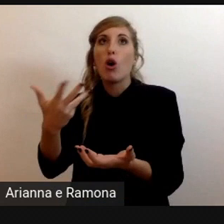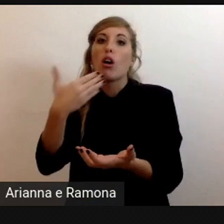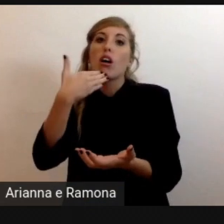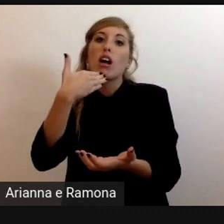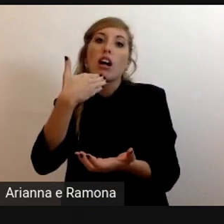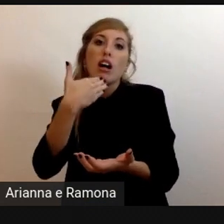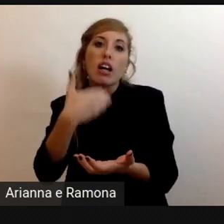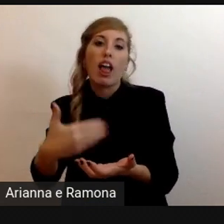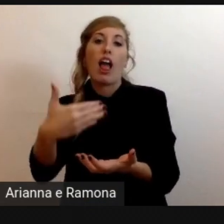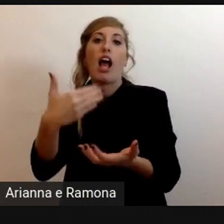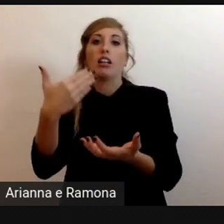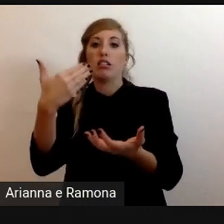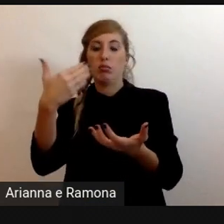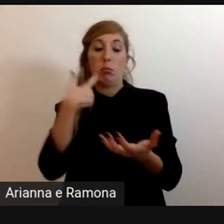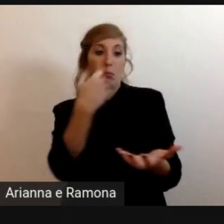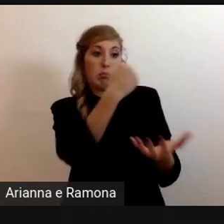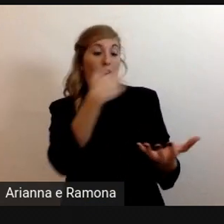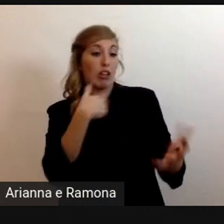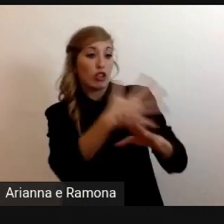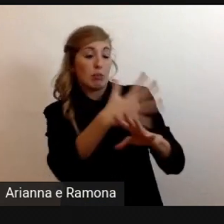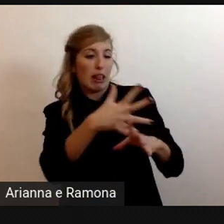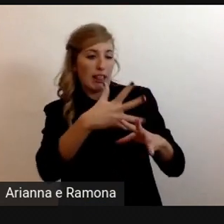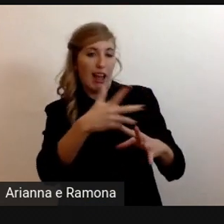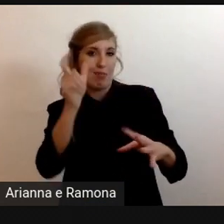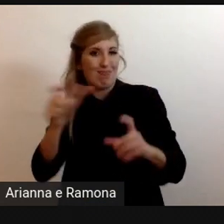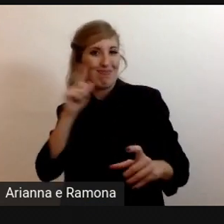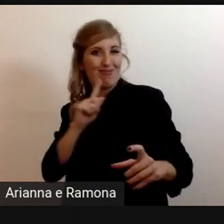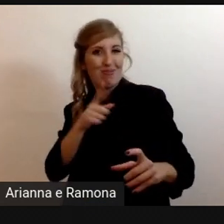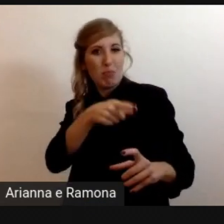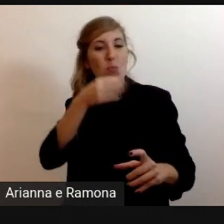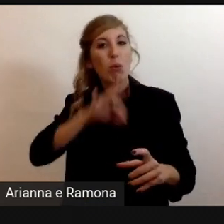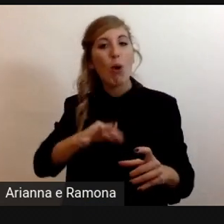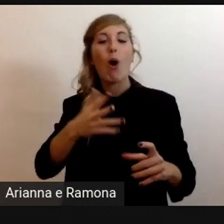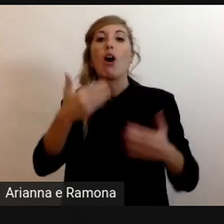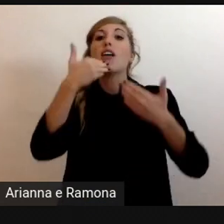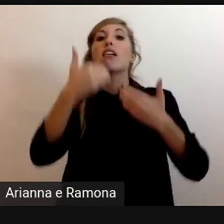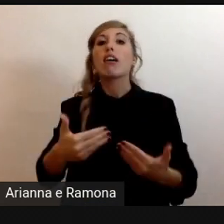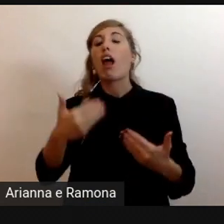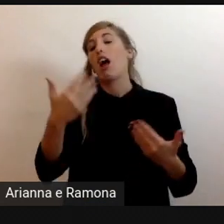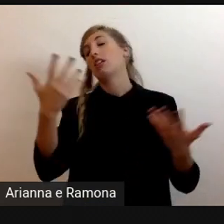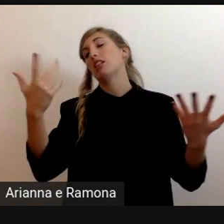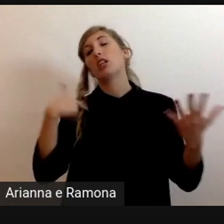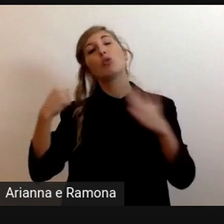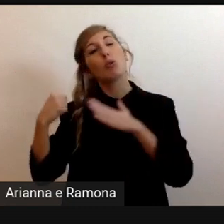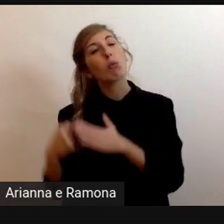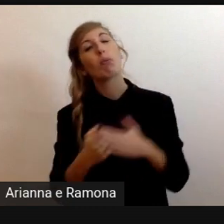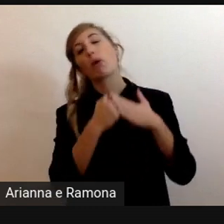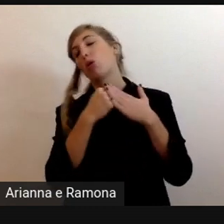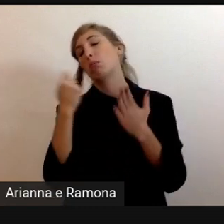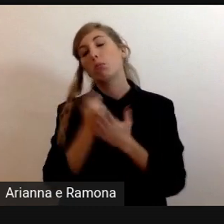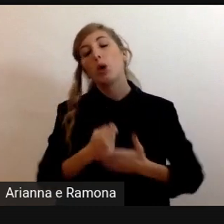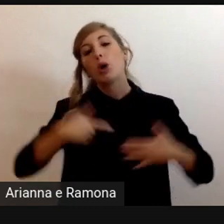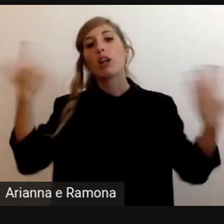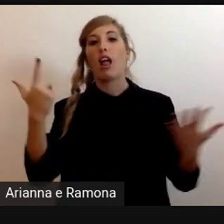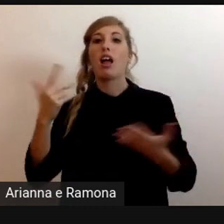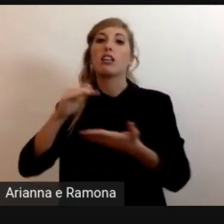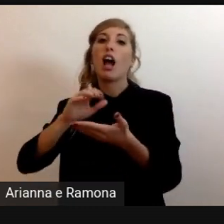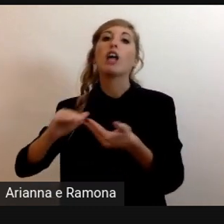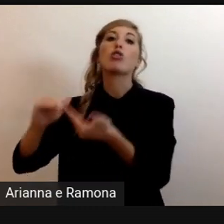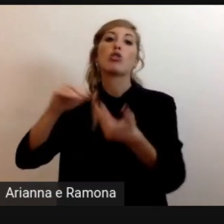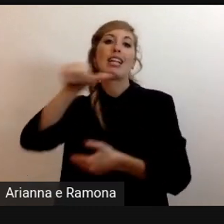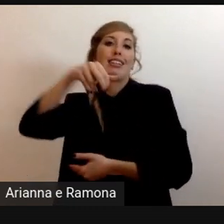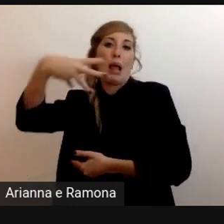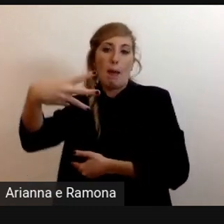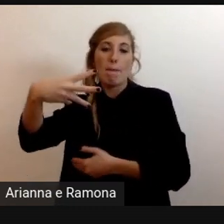necessità del patrimonio per questo nessuno deve sotto si legasse all'importante supporto della fondazione sm